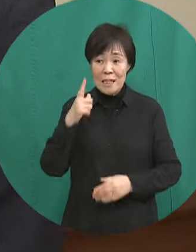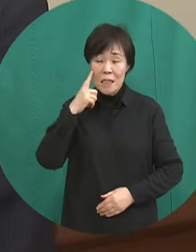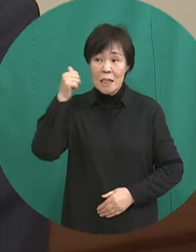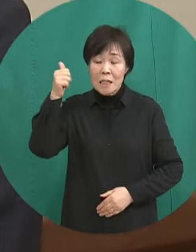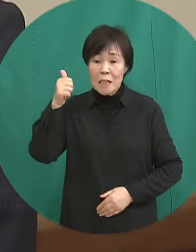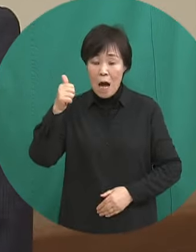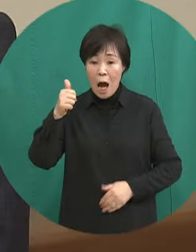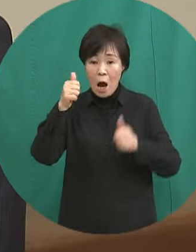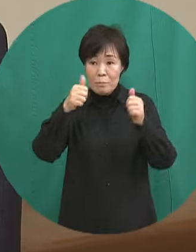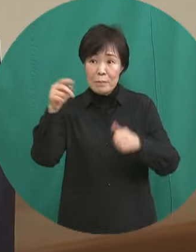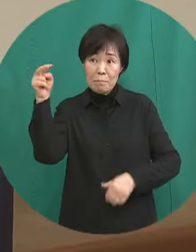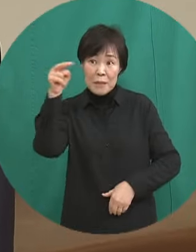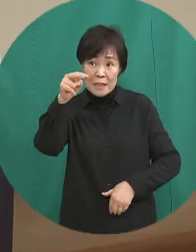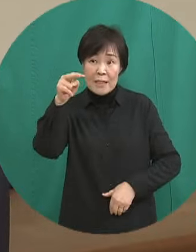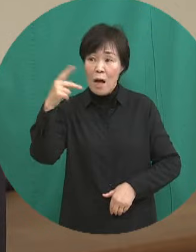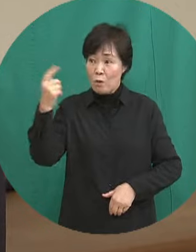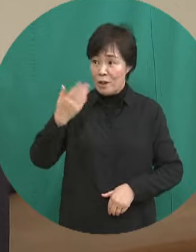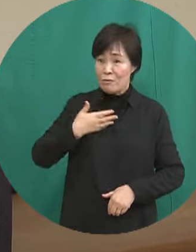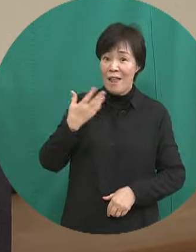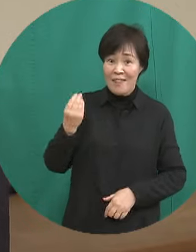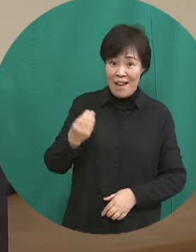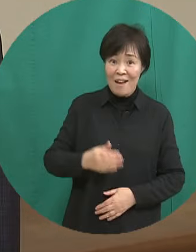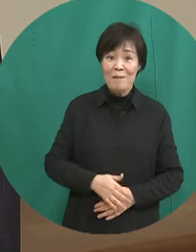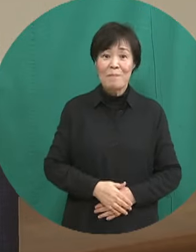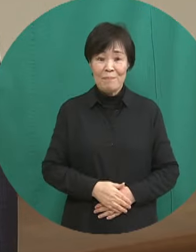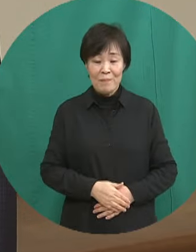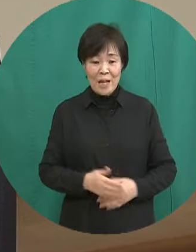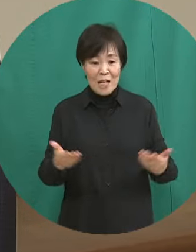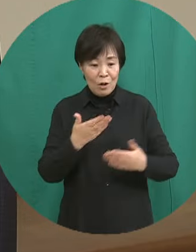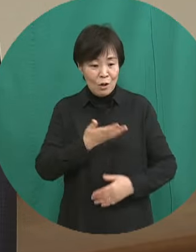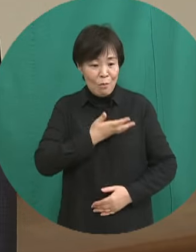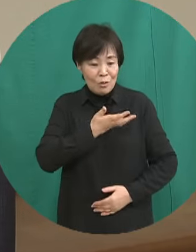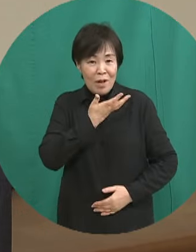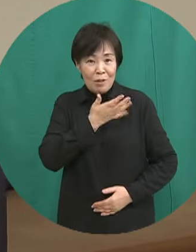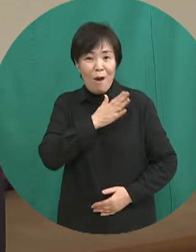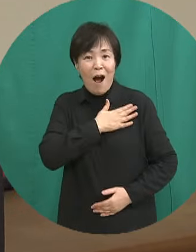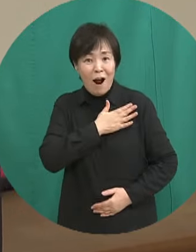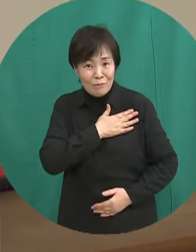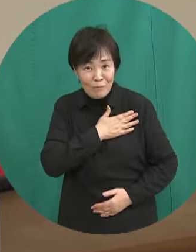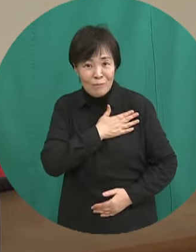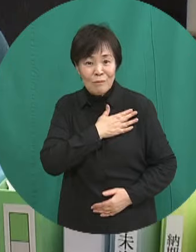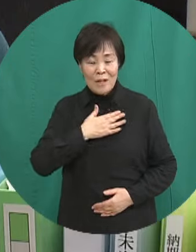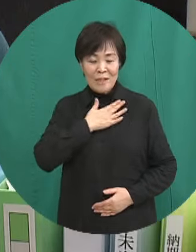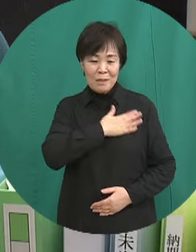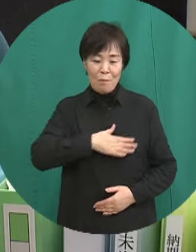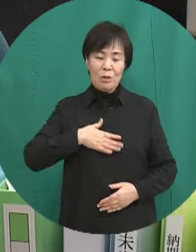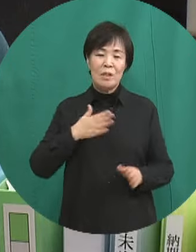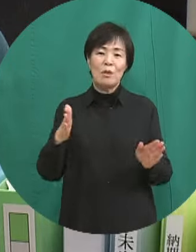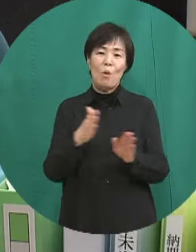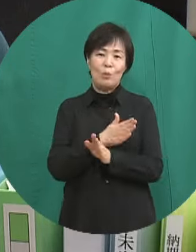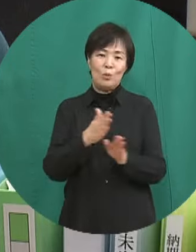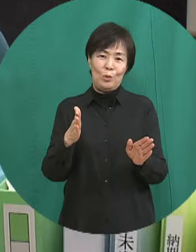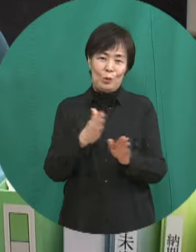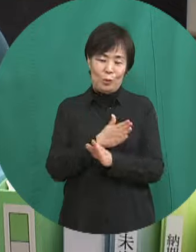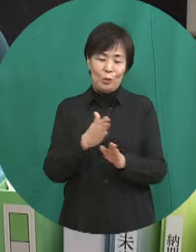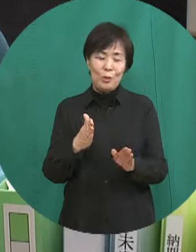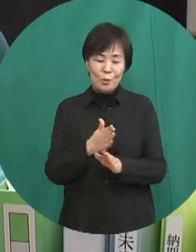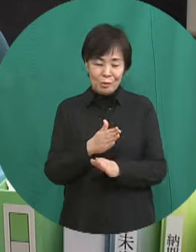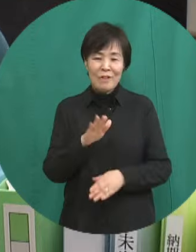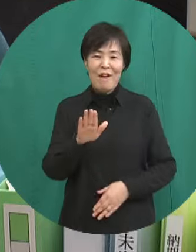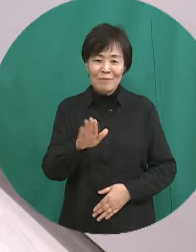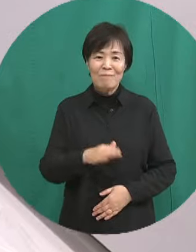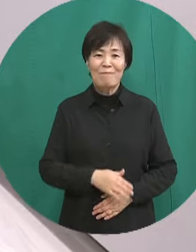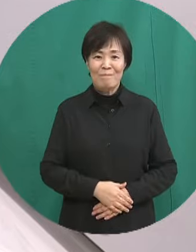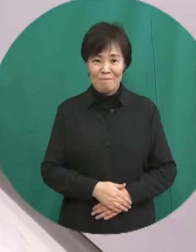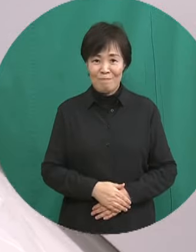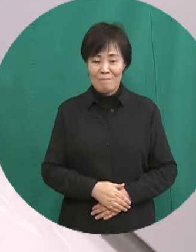に県のホームページを見た父が教えてくれました。仕事のモチベーションにもなりますし、気持ちに余裕が持てたと思